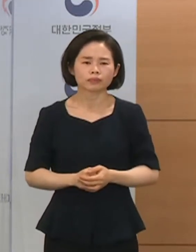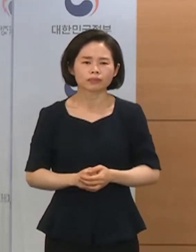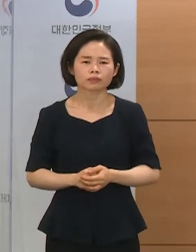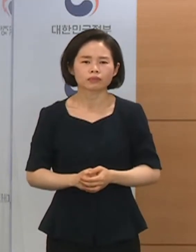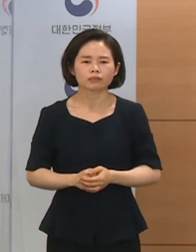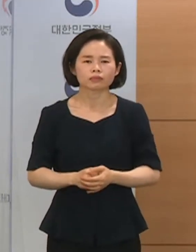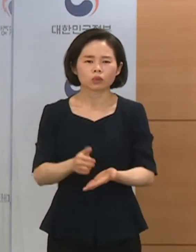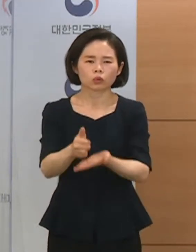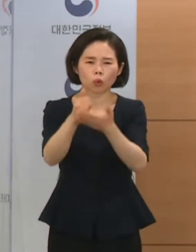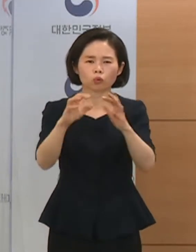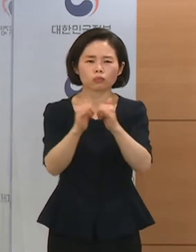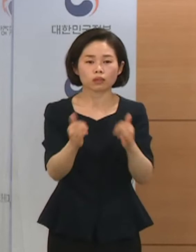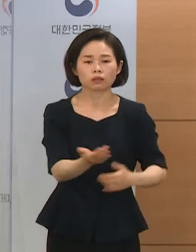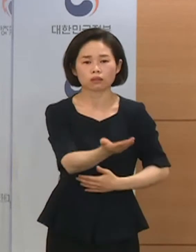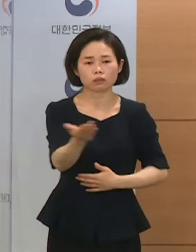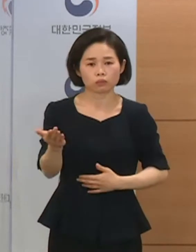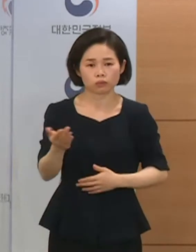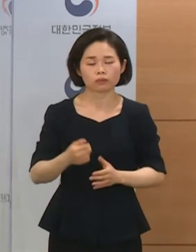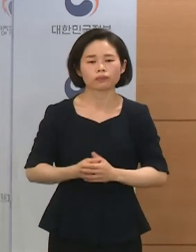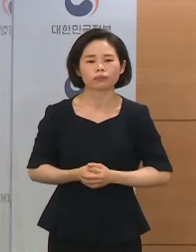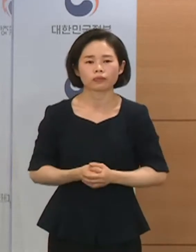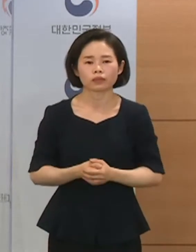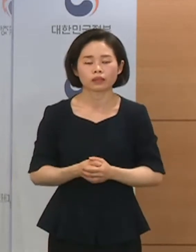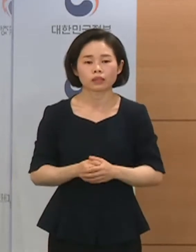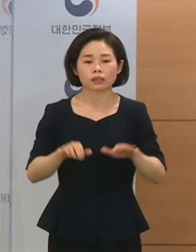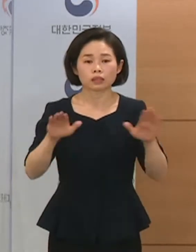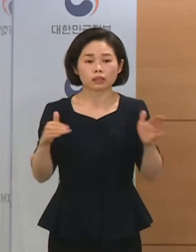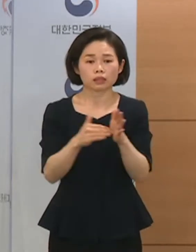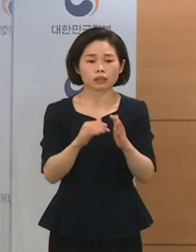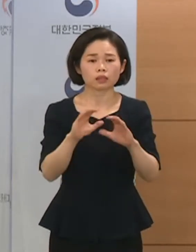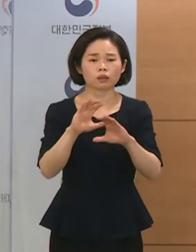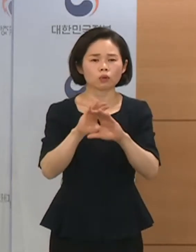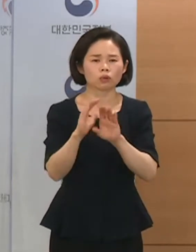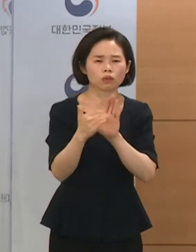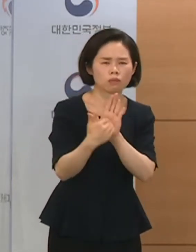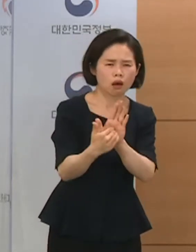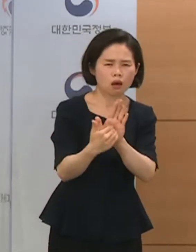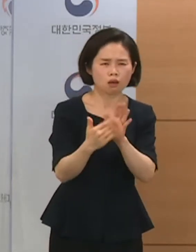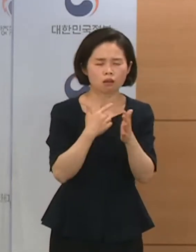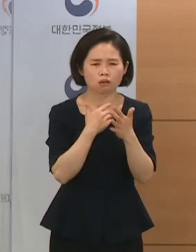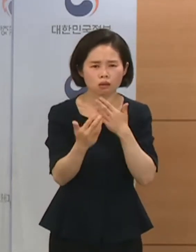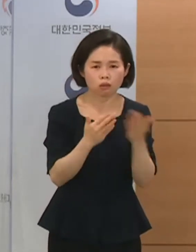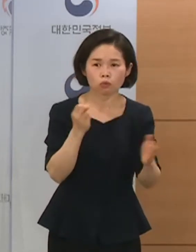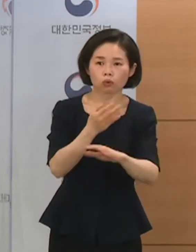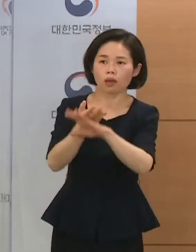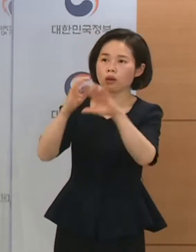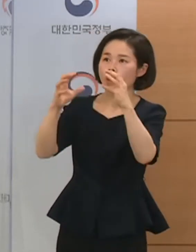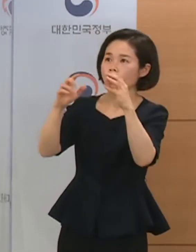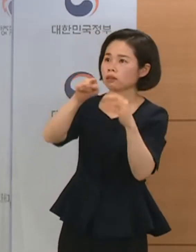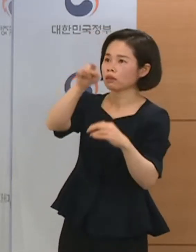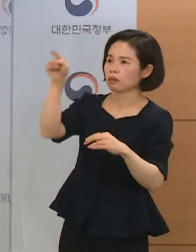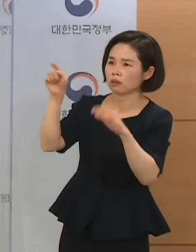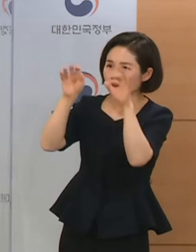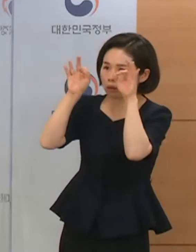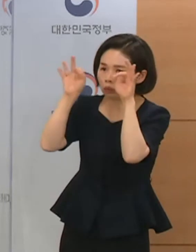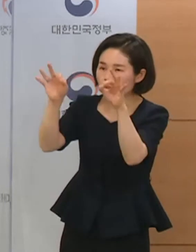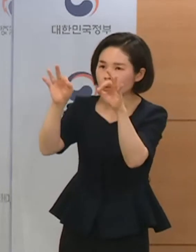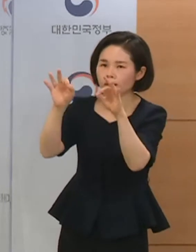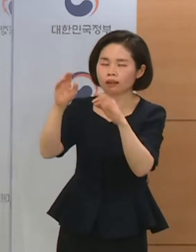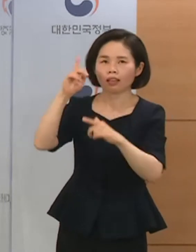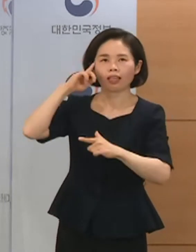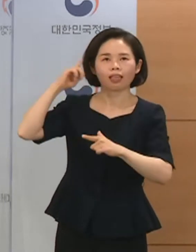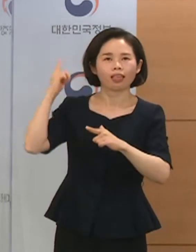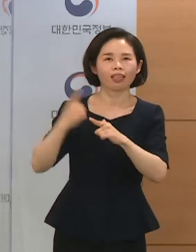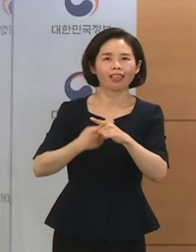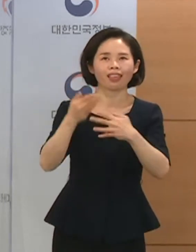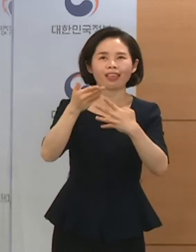존경하는 국민 여러분, 우리는 그동안의 경험에서 그리고 해외 여러 나라의 사례에서 느슨해진